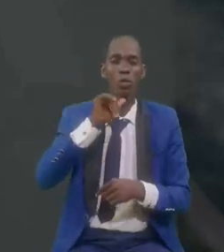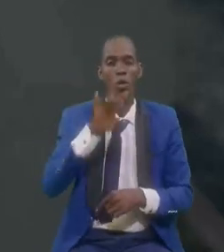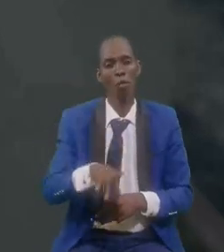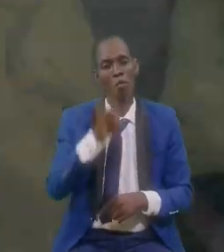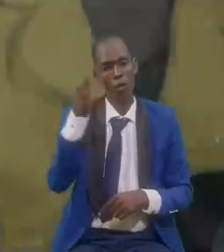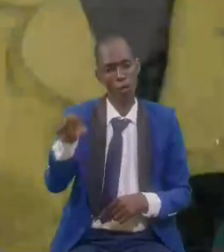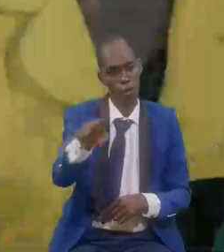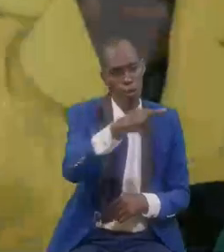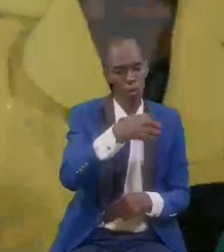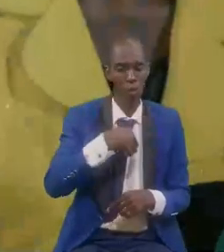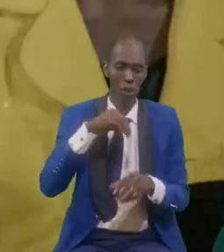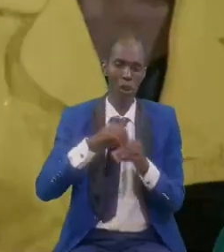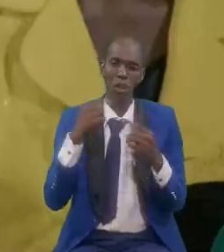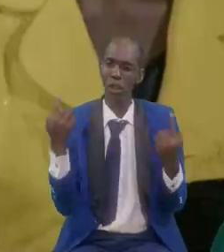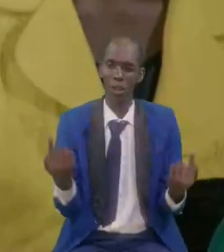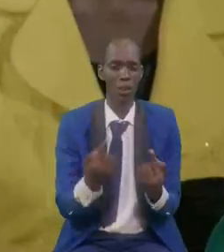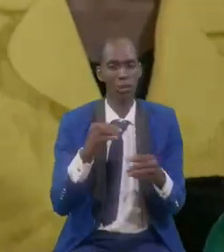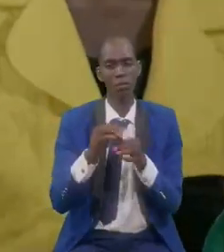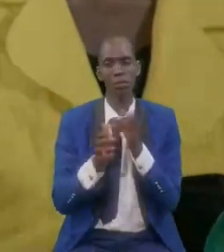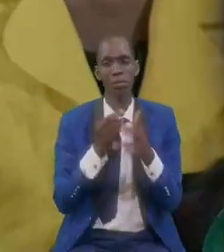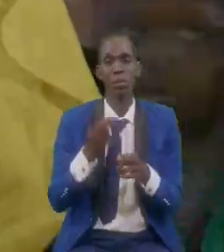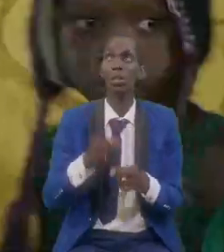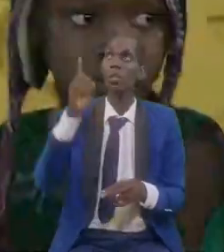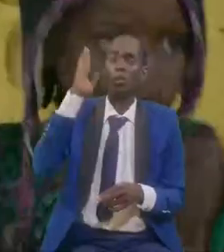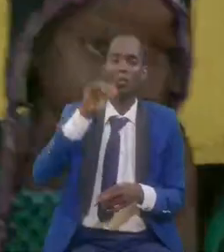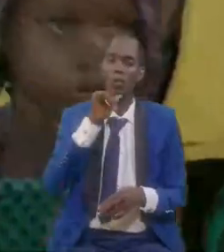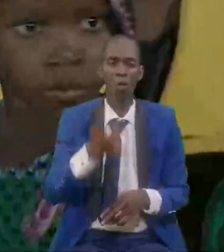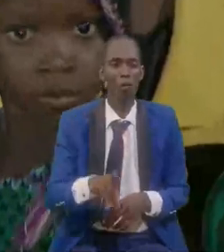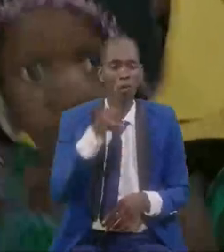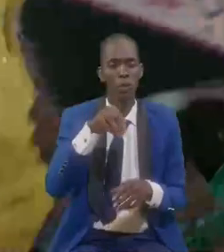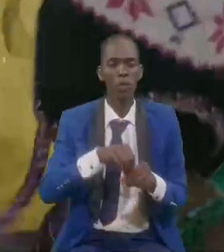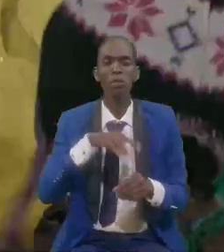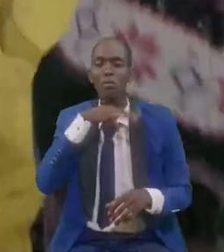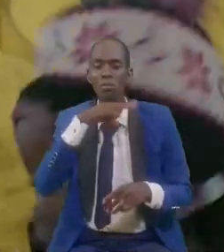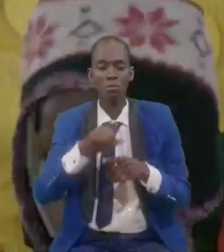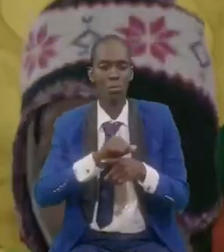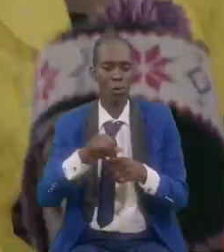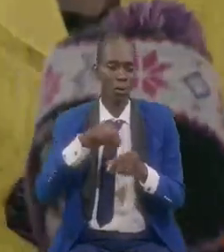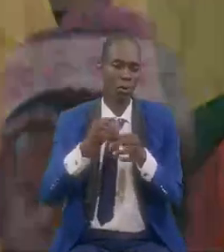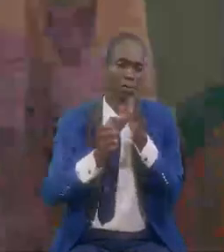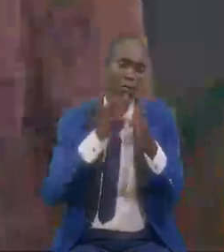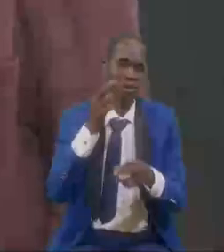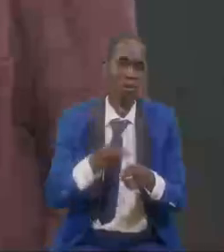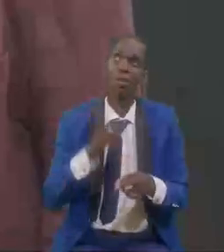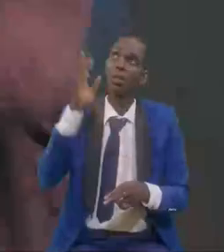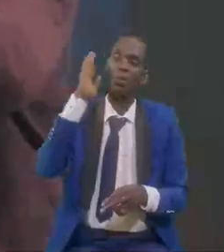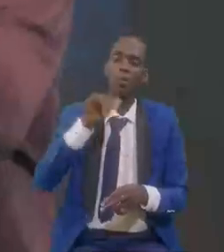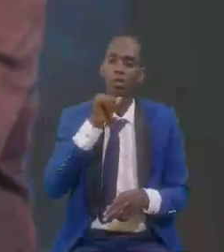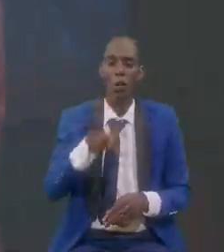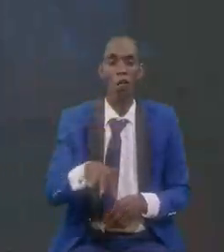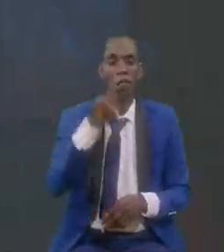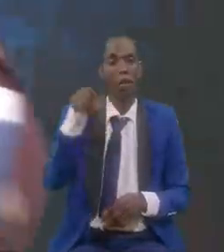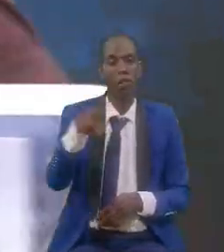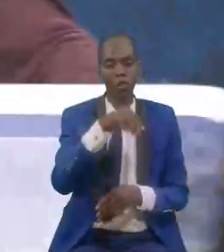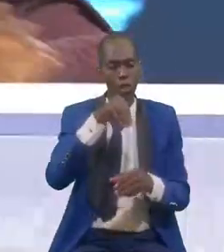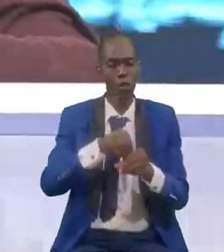péché, qu'il ne te trouve pas dans la transgression, qu'il ne te trouve pas dans les bagarres,